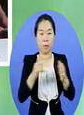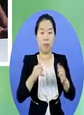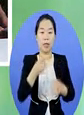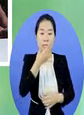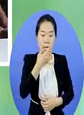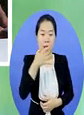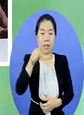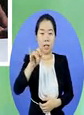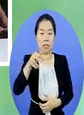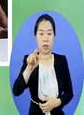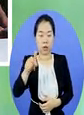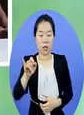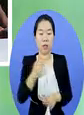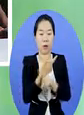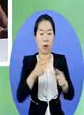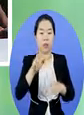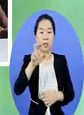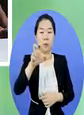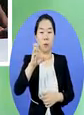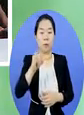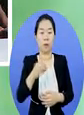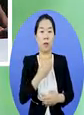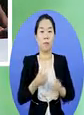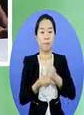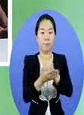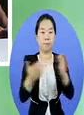기저귀, 현금 등 25만 원 상당을 전달했습니다.